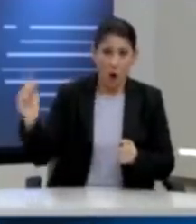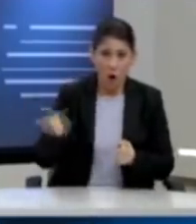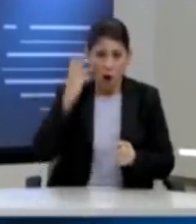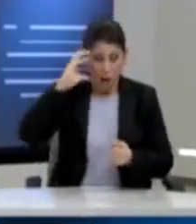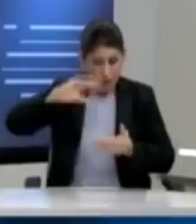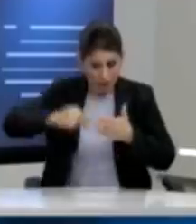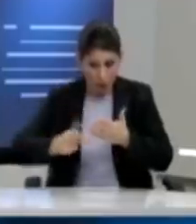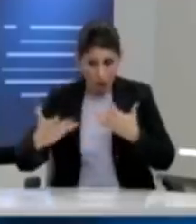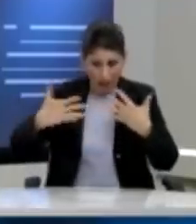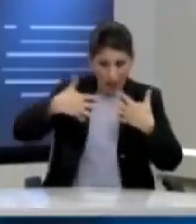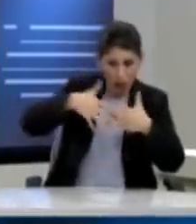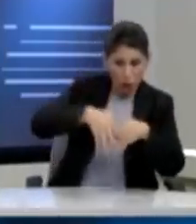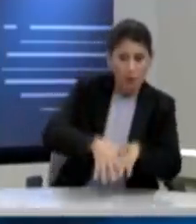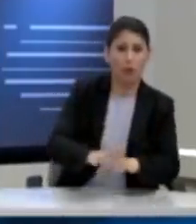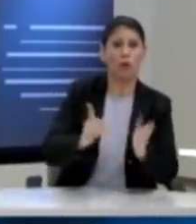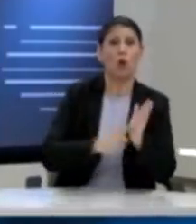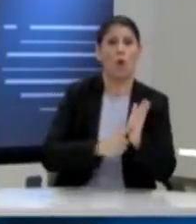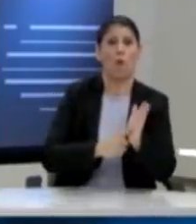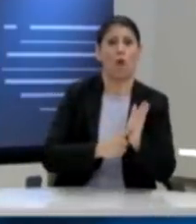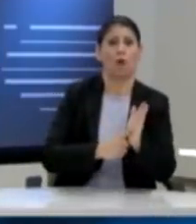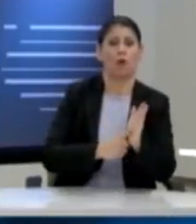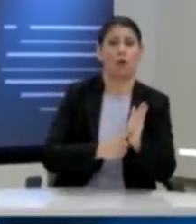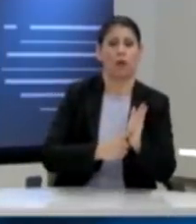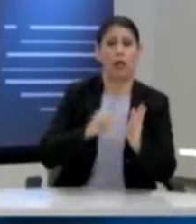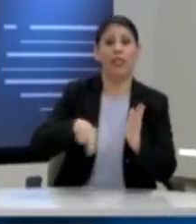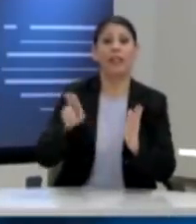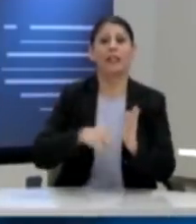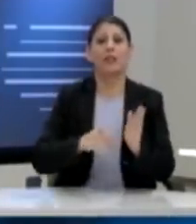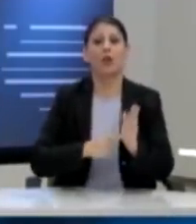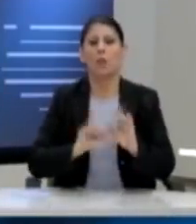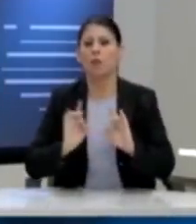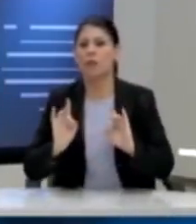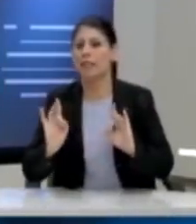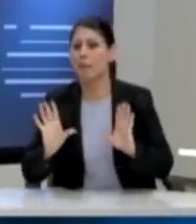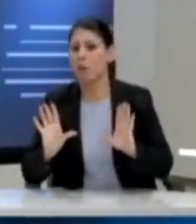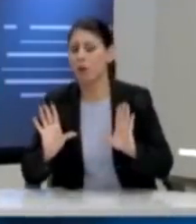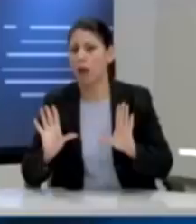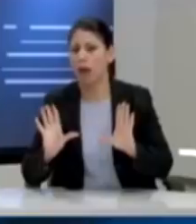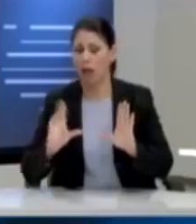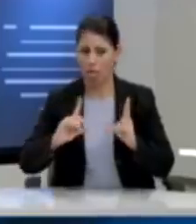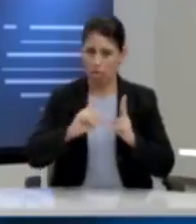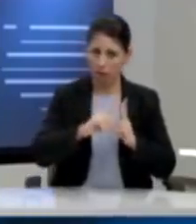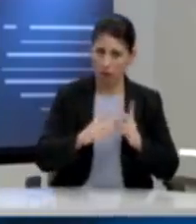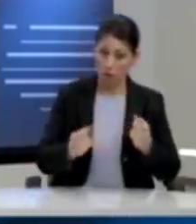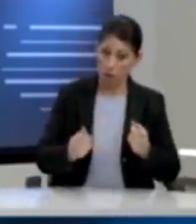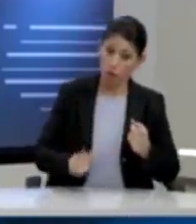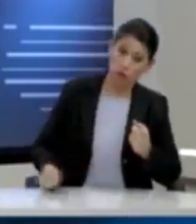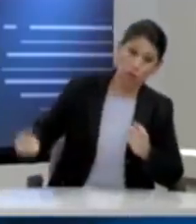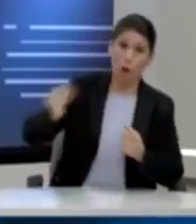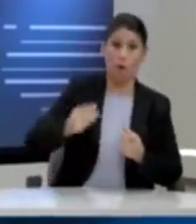μνημόνια. Έχουν ενσωματωθεί όλα στην νομοθεσία. Δεν καταργείται νόμους. Δεύτερο,